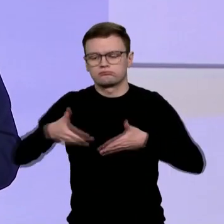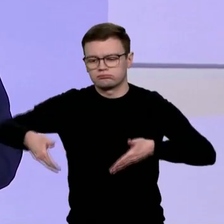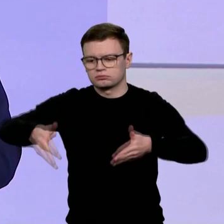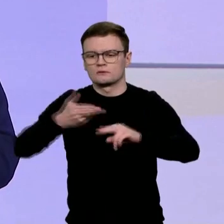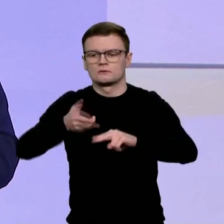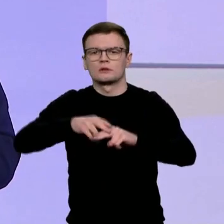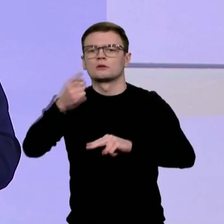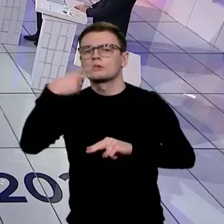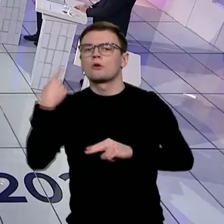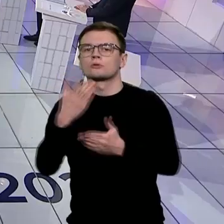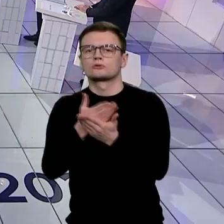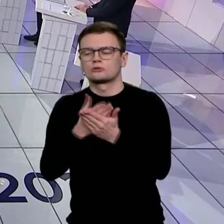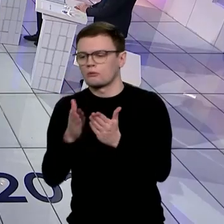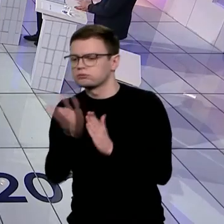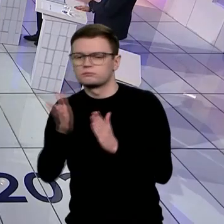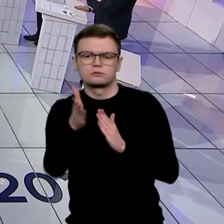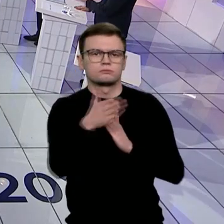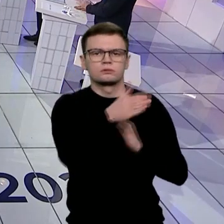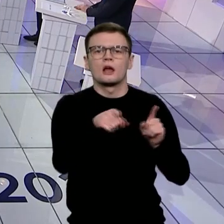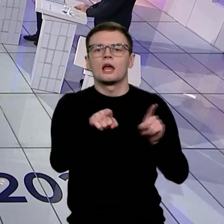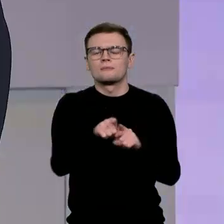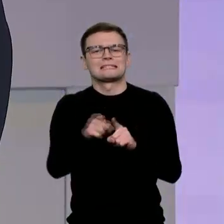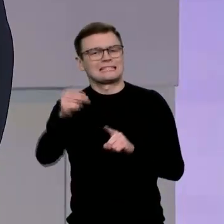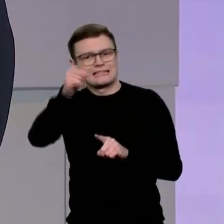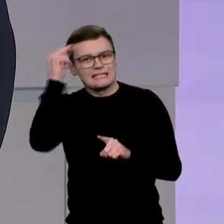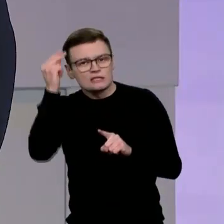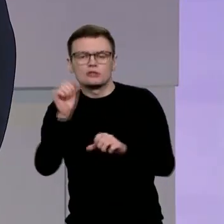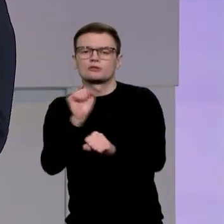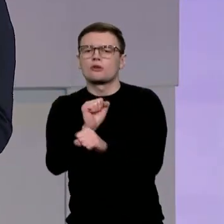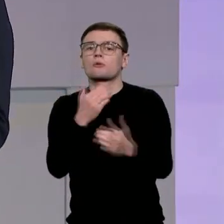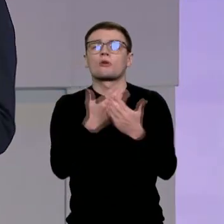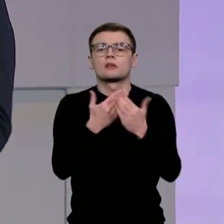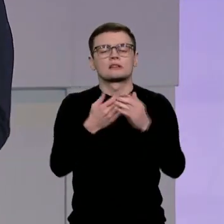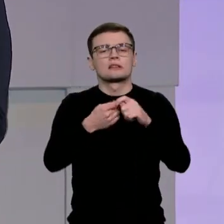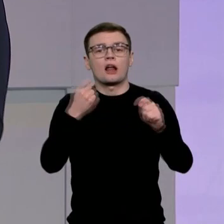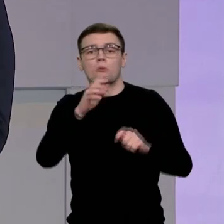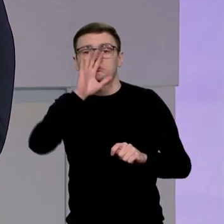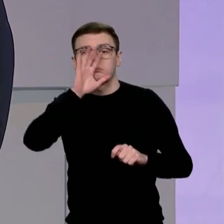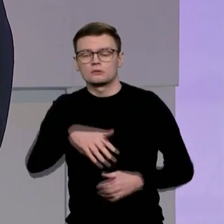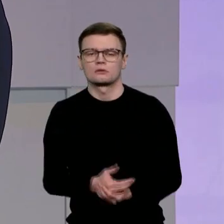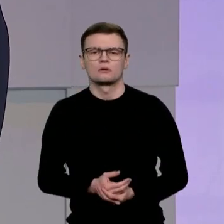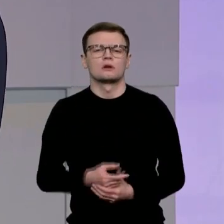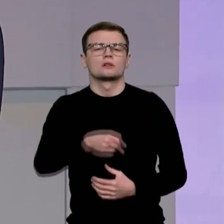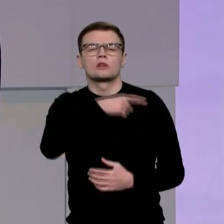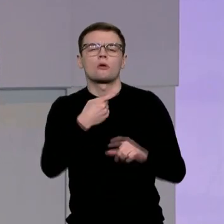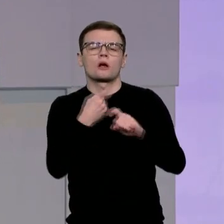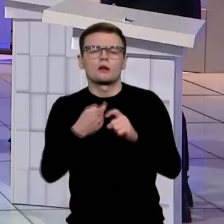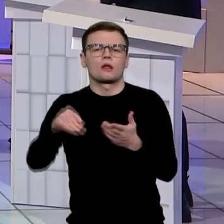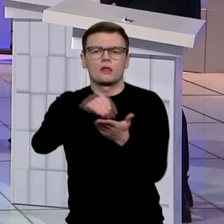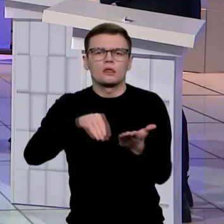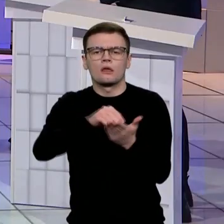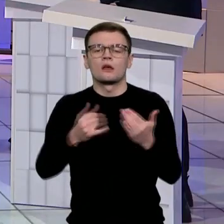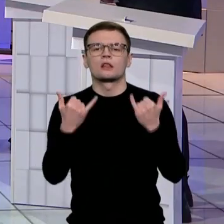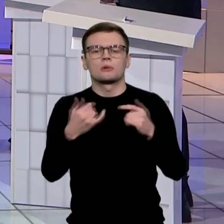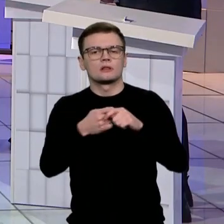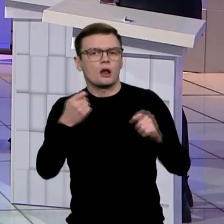šitie pristabdymai yra padaryti sąmoningai, siekiant išvengti traumų, kurios būdavo, būdavo ir būdavo. Tai dabar tų traumų išvengta. O